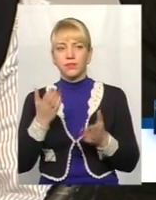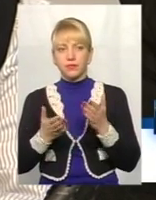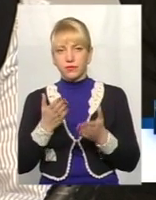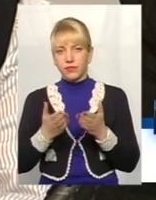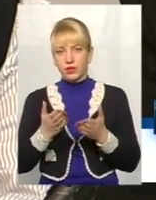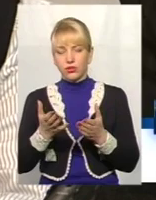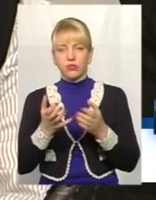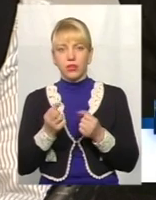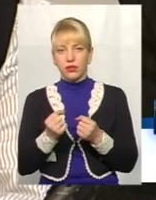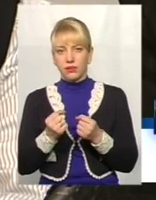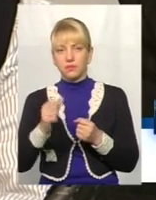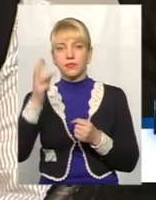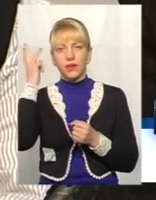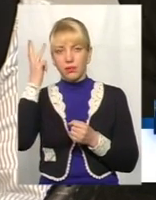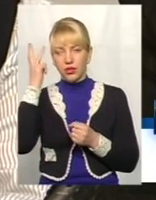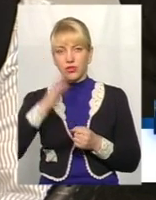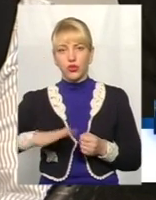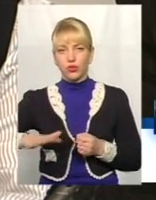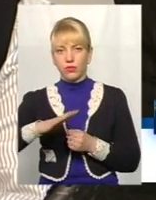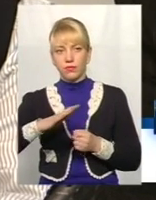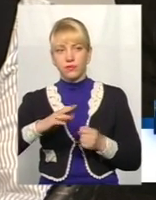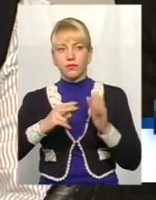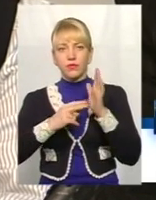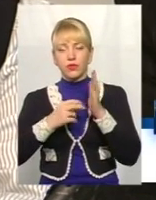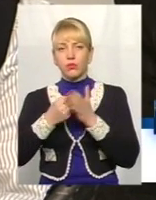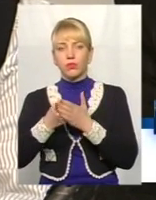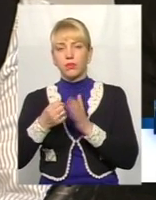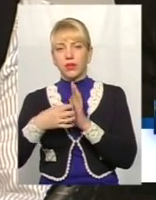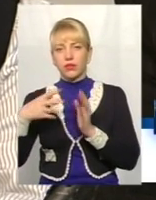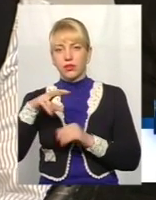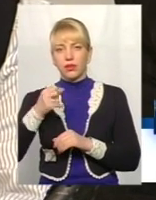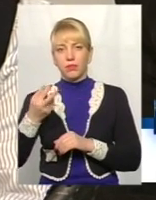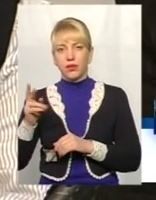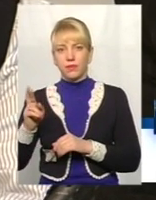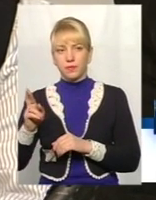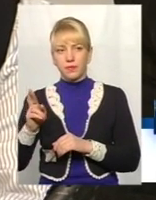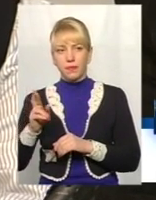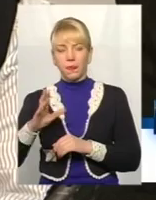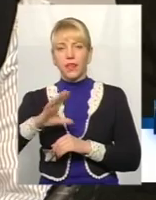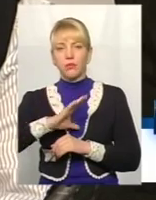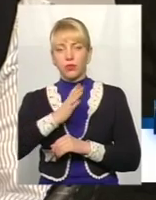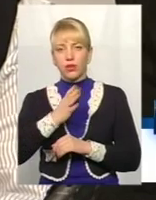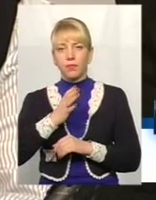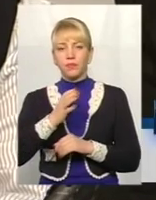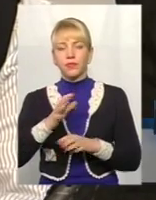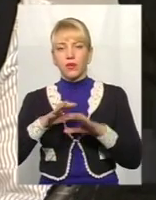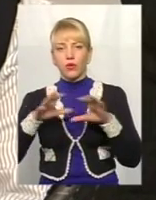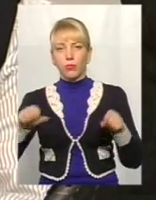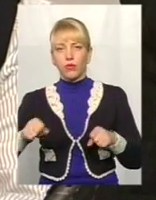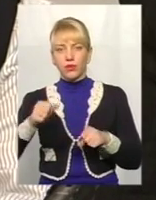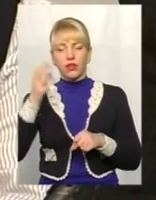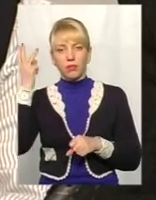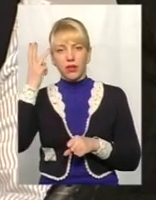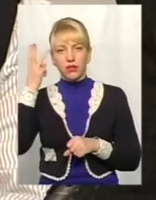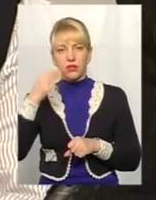взяти Хмельниччину, з 7 по 15 липня була окупована Хмельницька